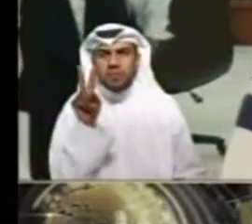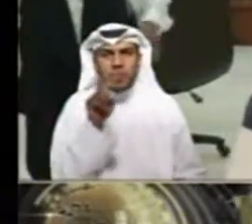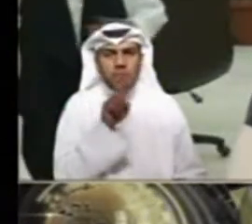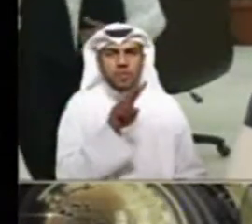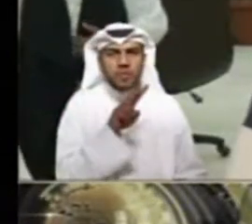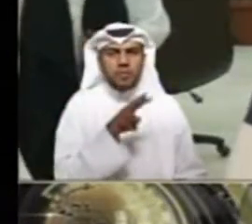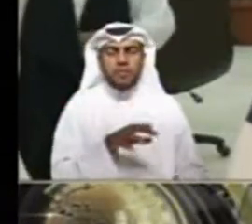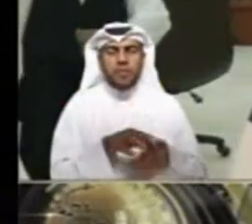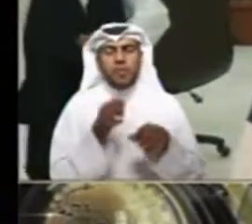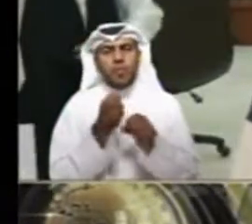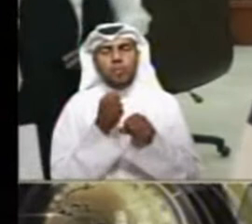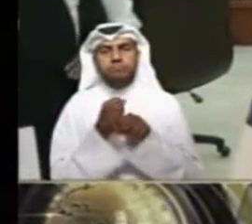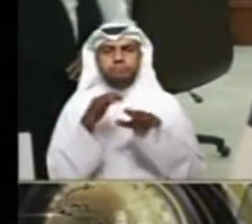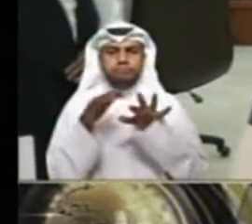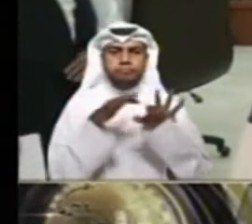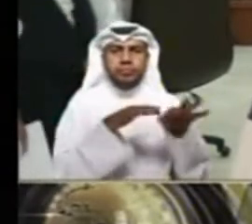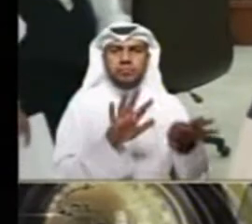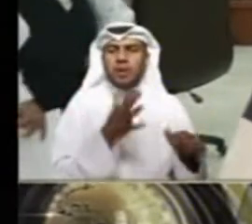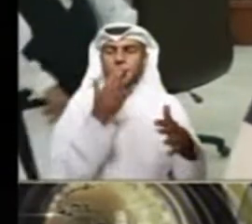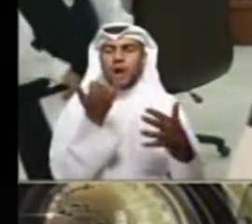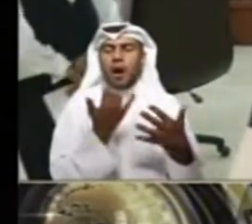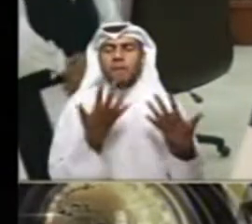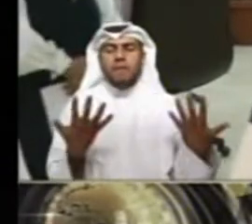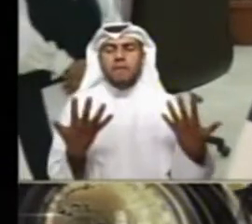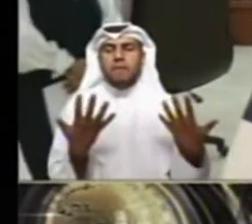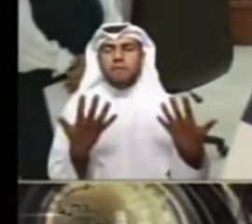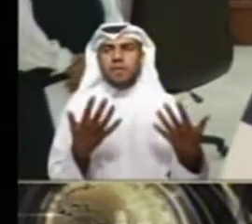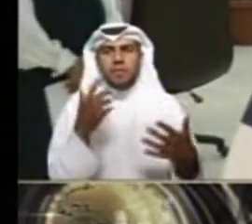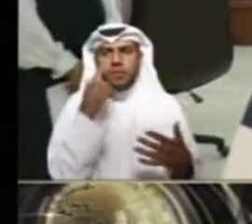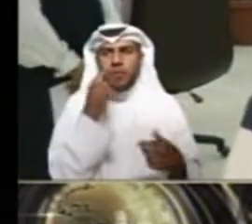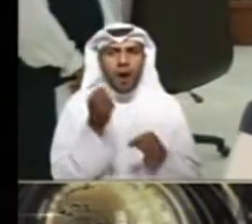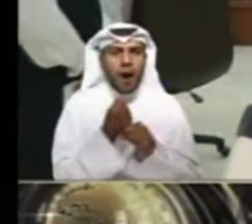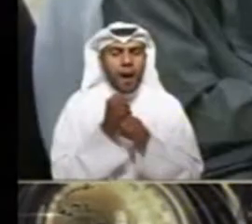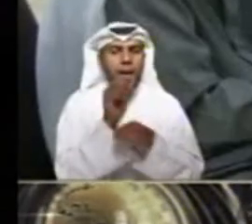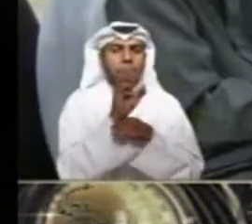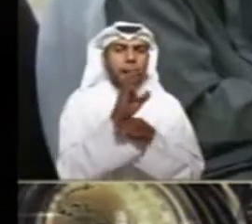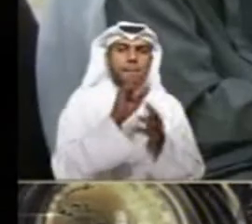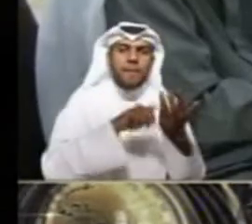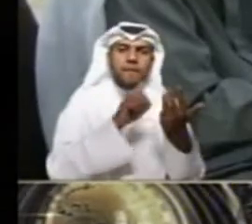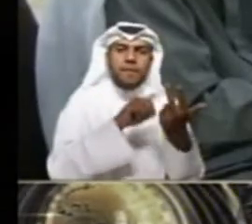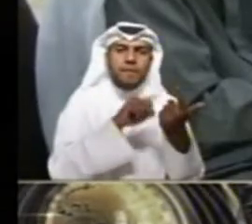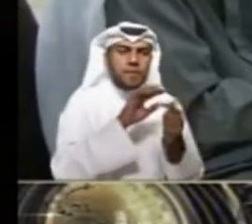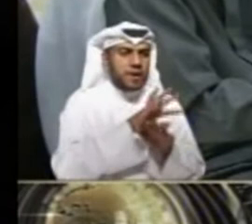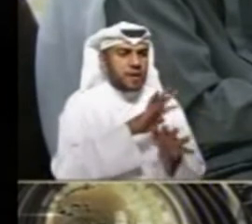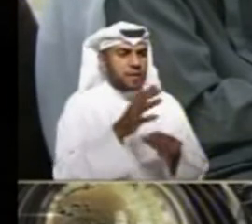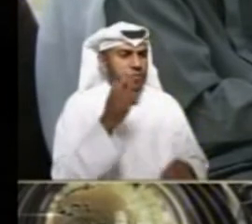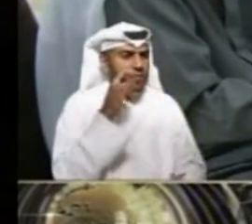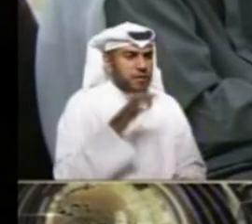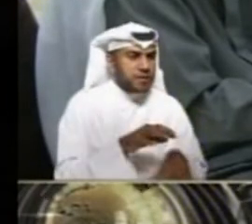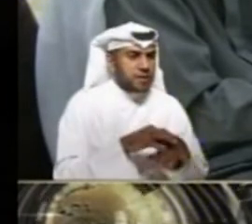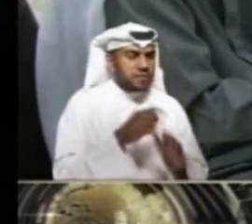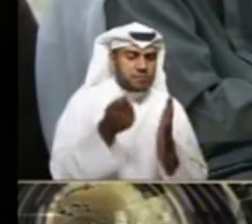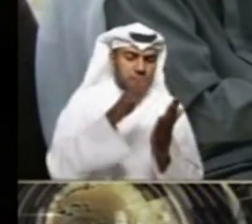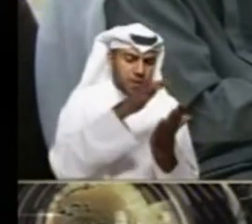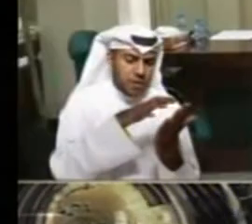من الموظفين. الحمد لله سهلوا لنا الأمور، وضحوا لنا كيف احنا نعبي النماذج. ومن خلال استقبال